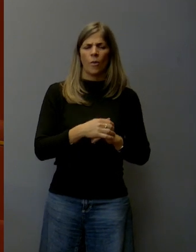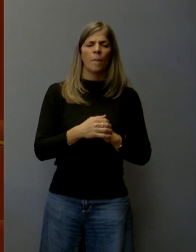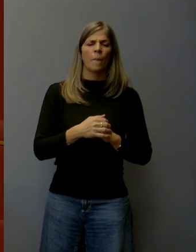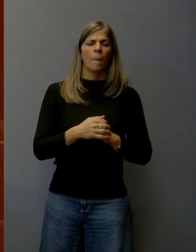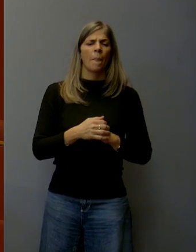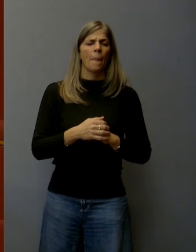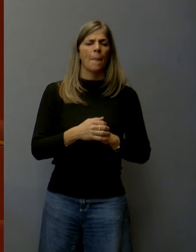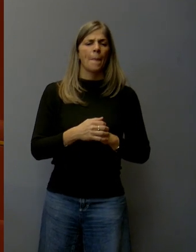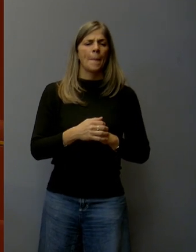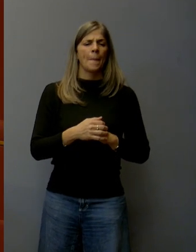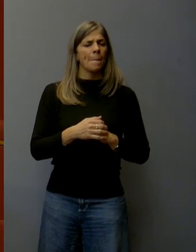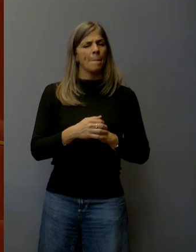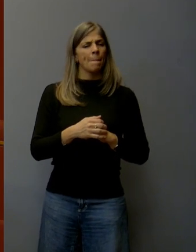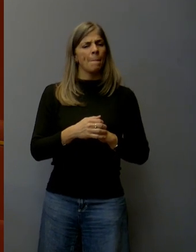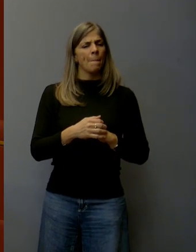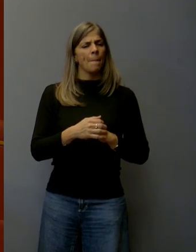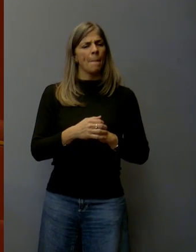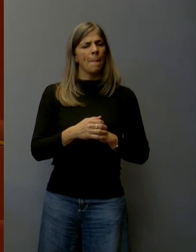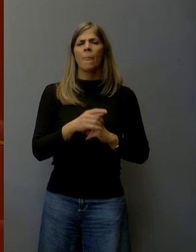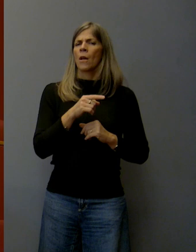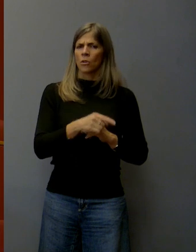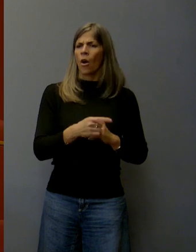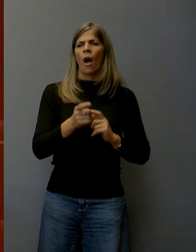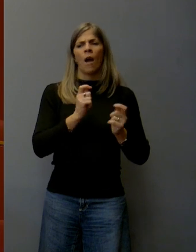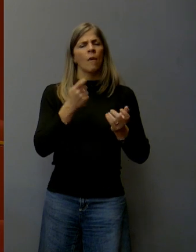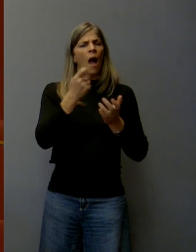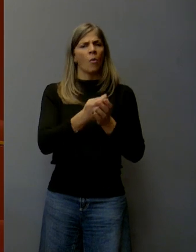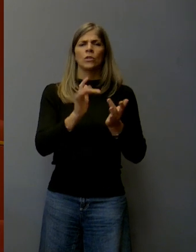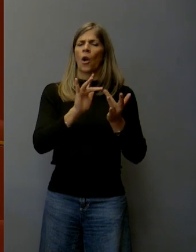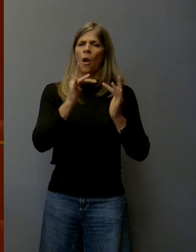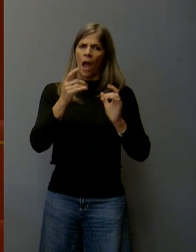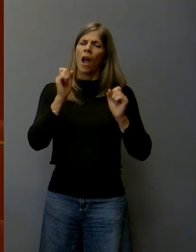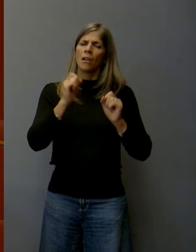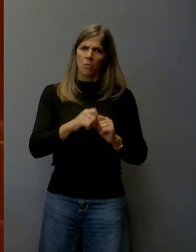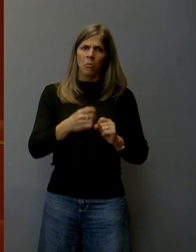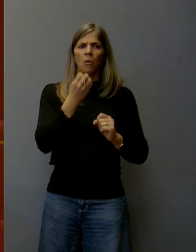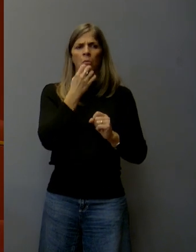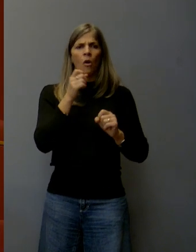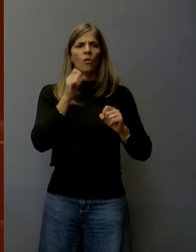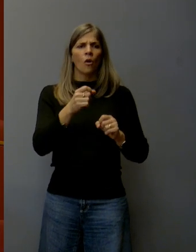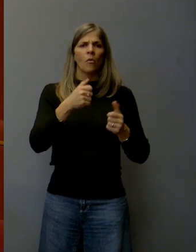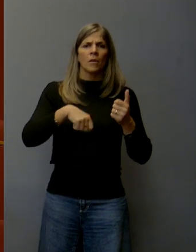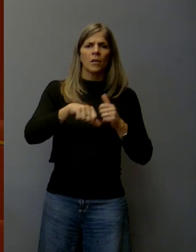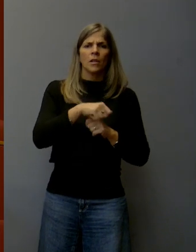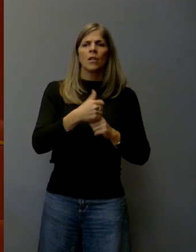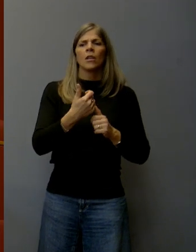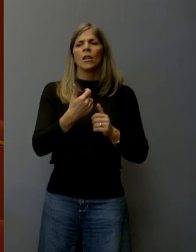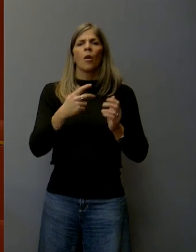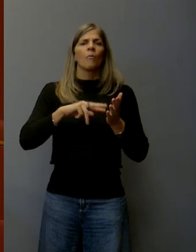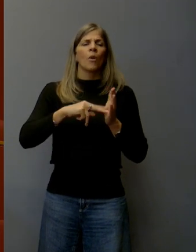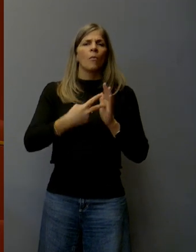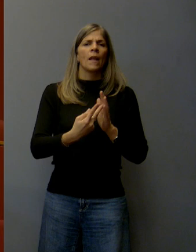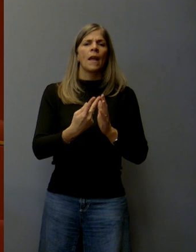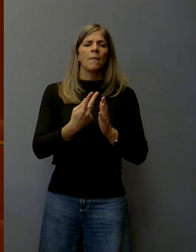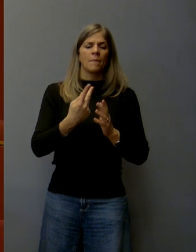modo per risolvere problemi qualità di deambulazione o di difficoltà di per raggiungere determinati luoghi dove posti